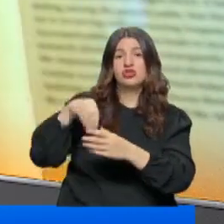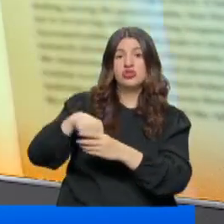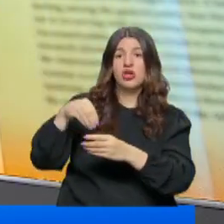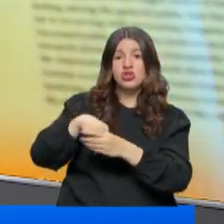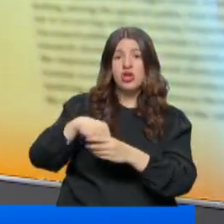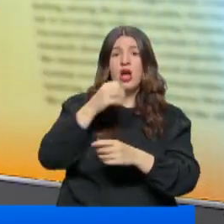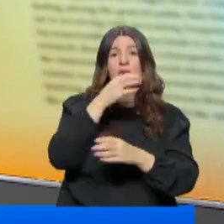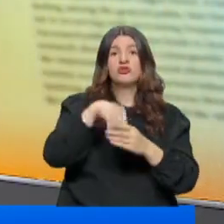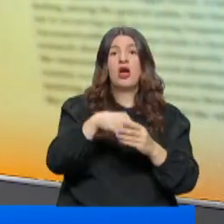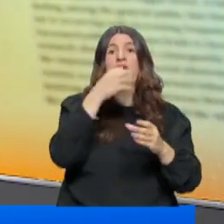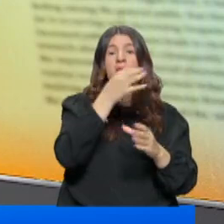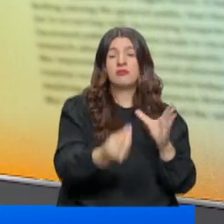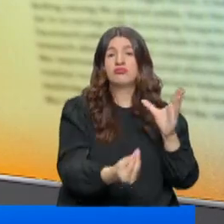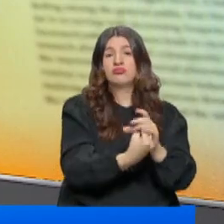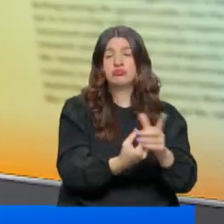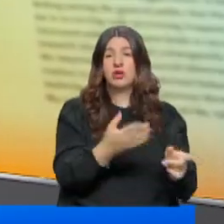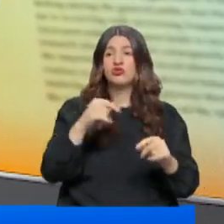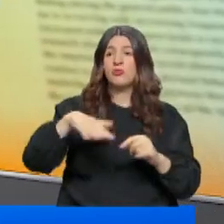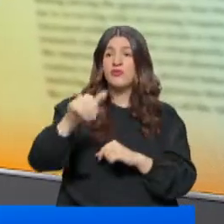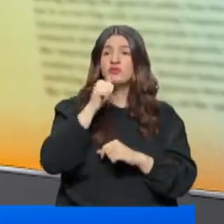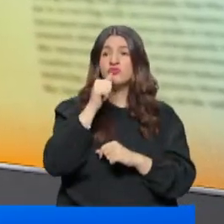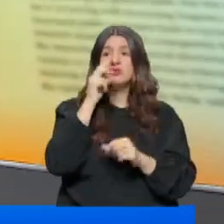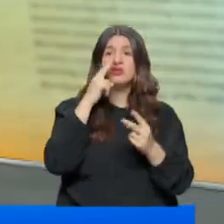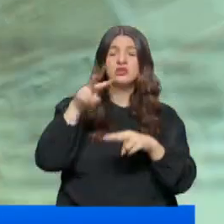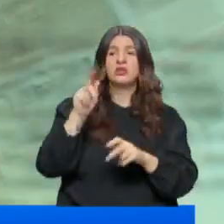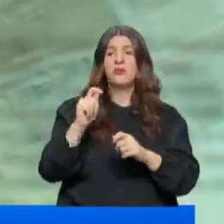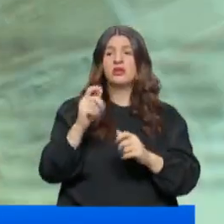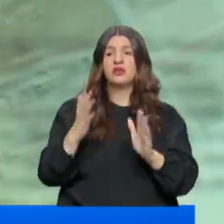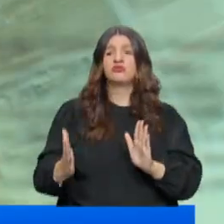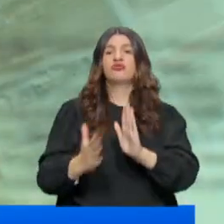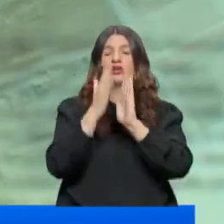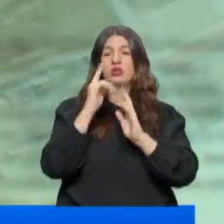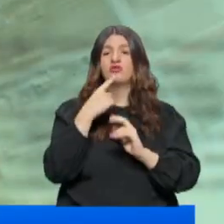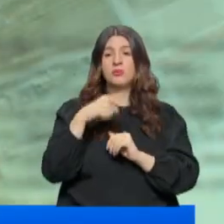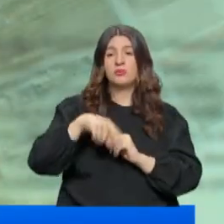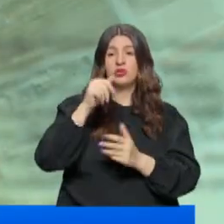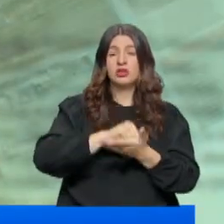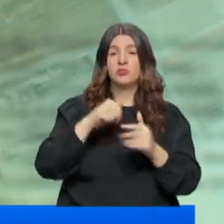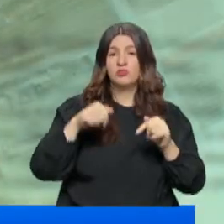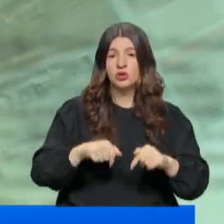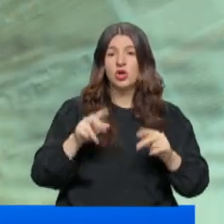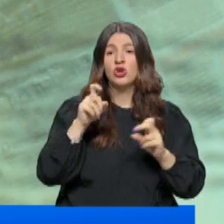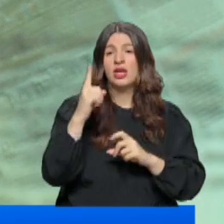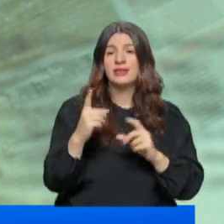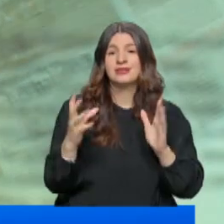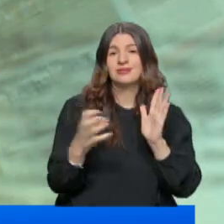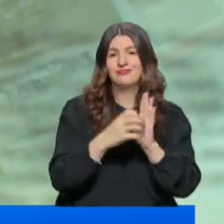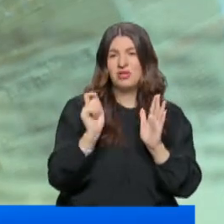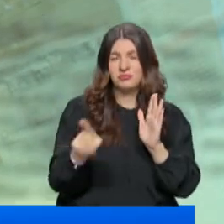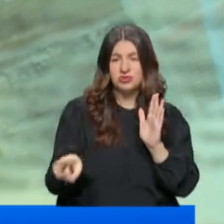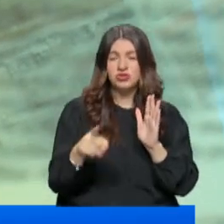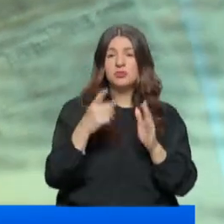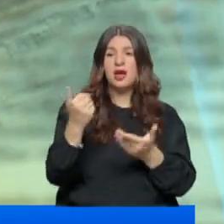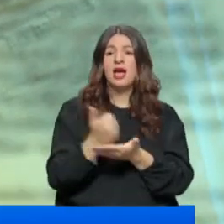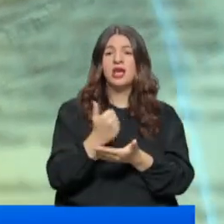haberin içinden haber çıkardı. Toprağına ve suyuna göz dikenlere karşılar diyor Bir Gün gazetesi bugün. Konuyu ilk sayfasına taşımış.